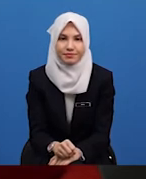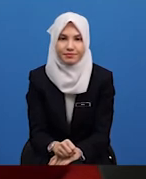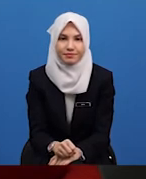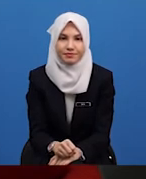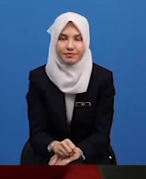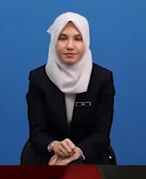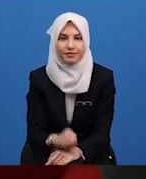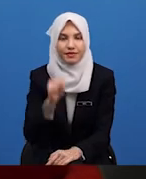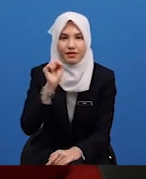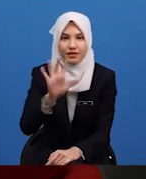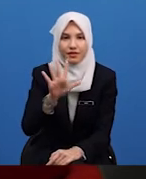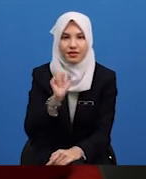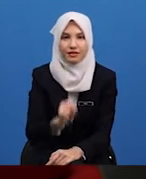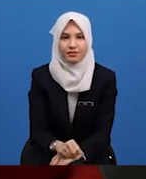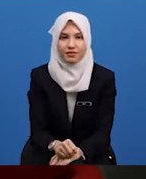Seterusnya kelima,